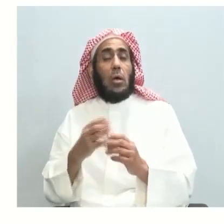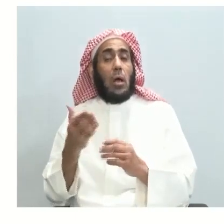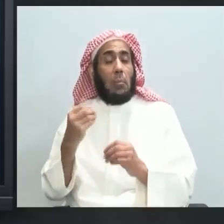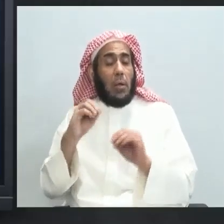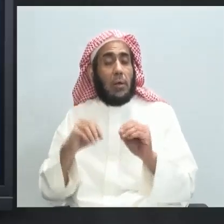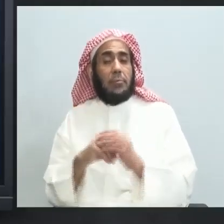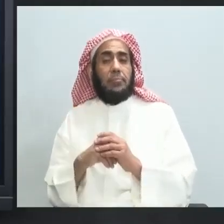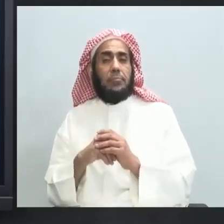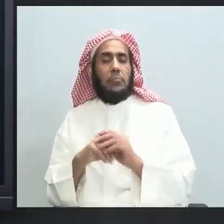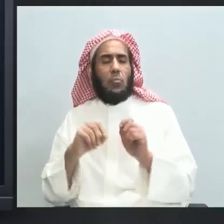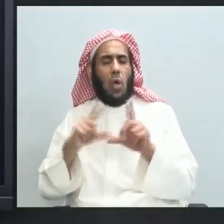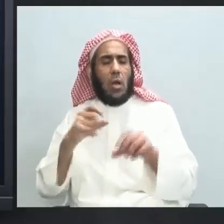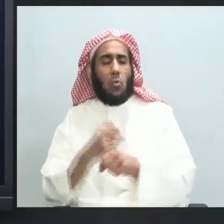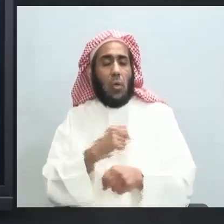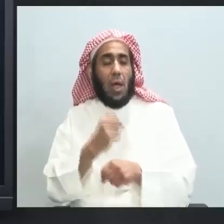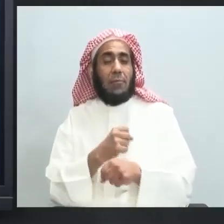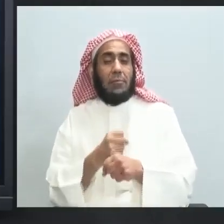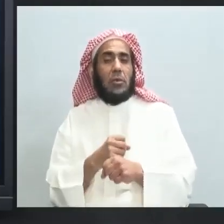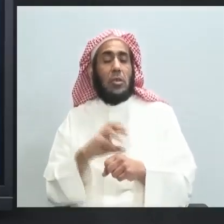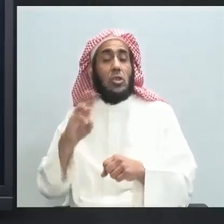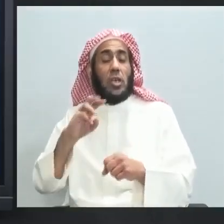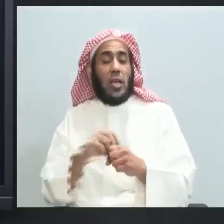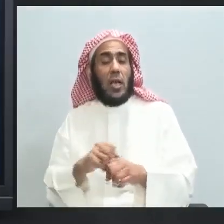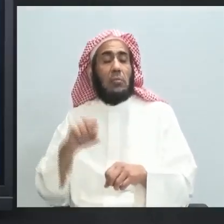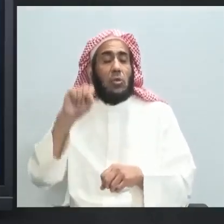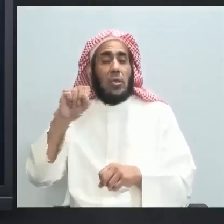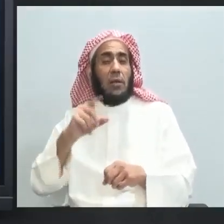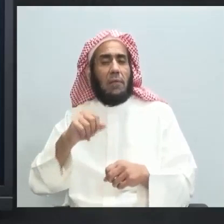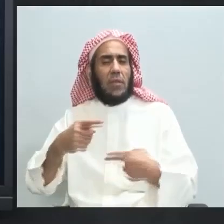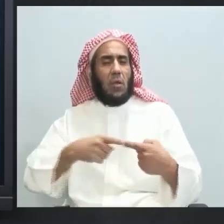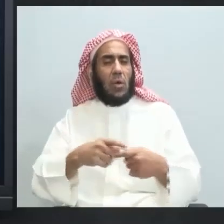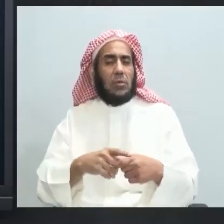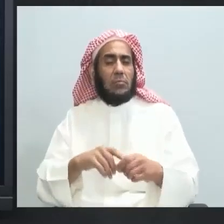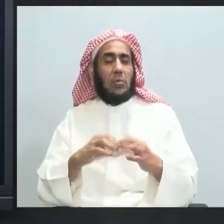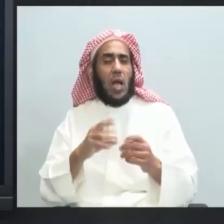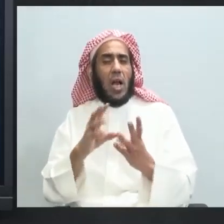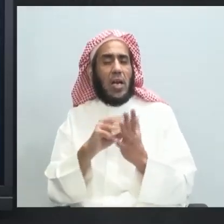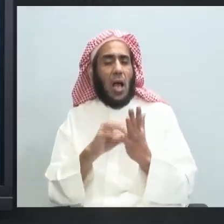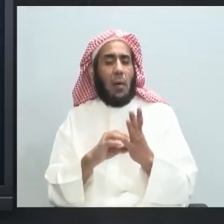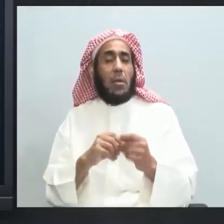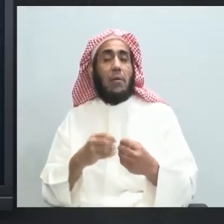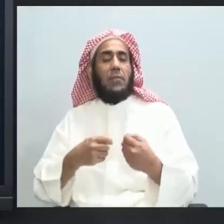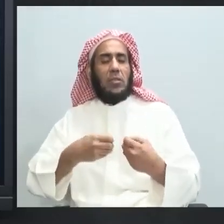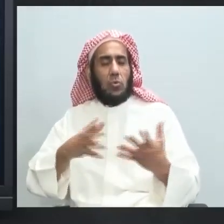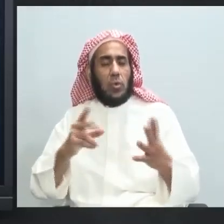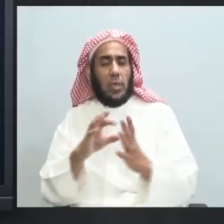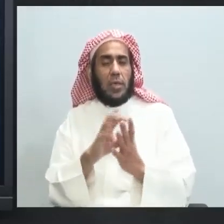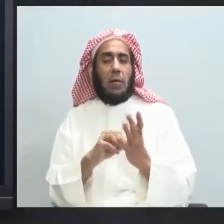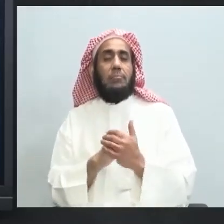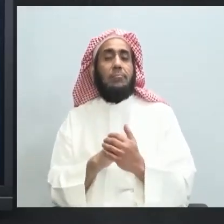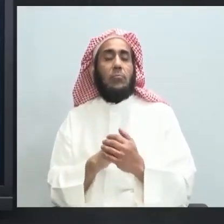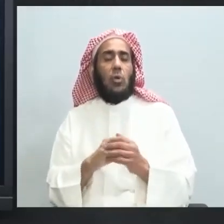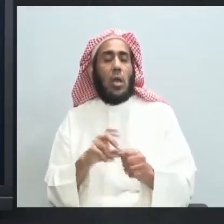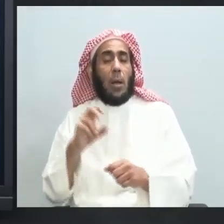ذكرنا ظهرت وظائف ظهرت شركات مختصه في التواصل الرقمي في التسويق الرقمي تكون